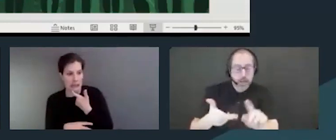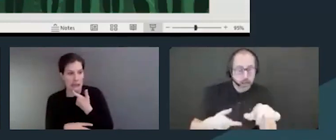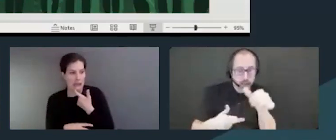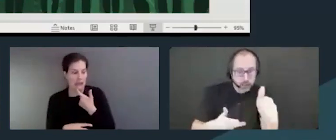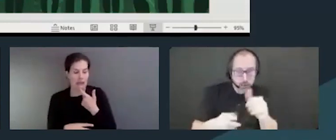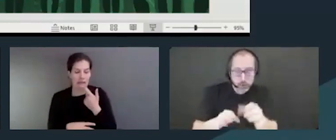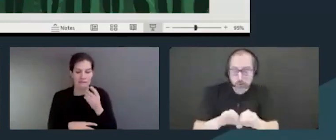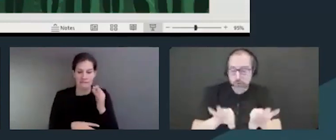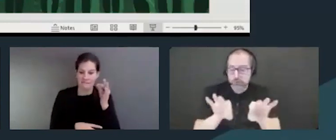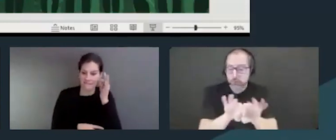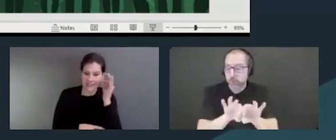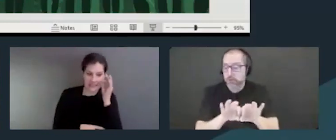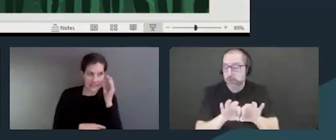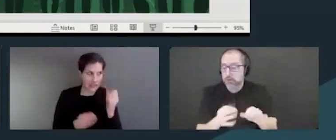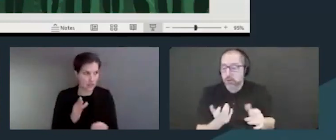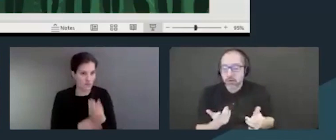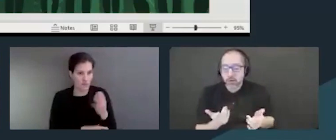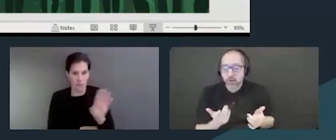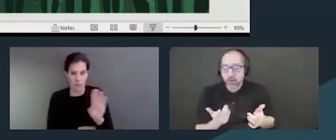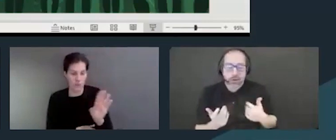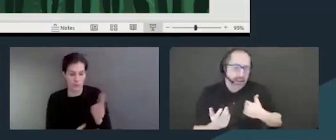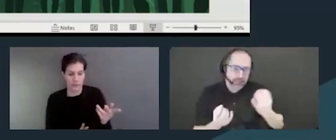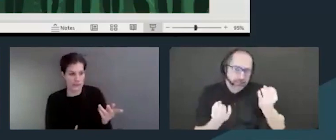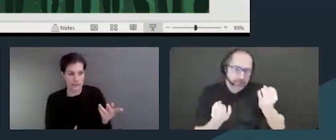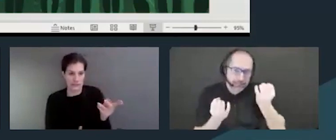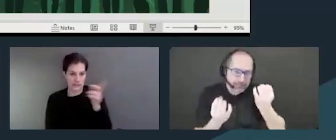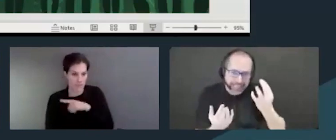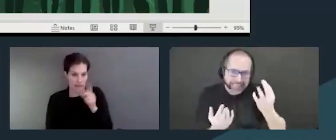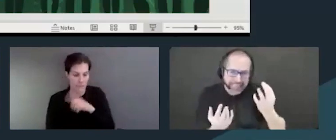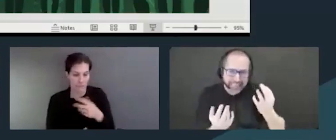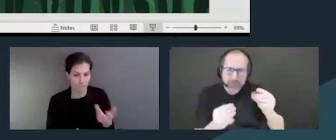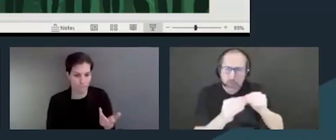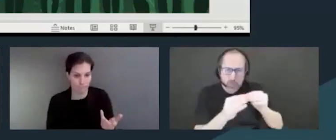il y a plusieurs autres aspects aussi qui ont besoin d'être mis à jour.